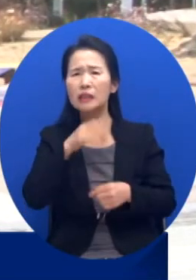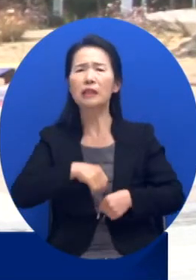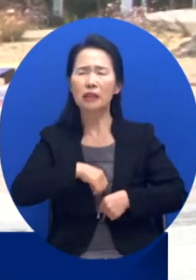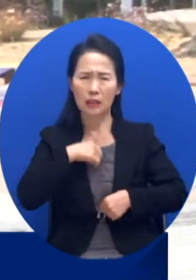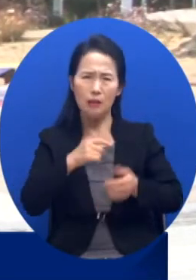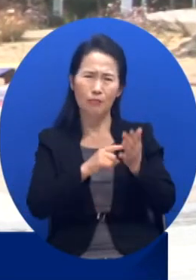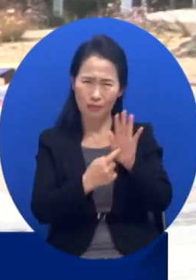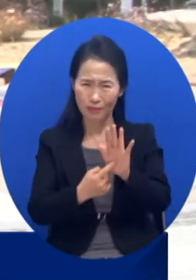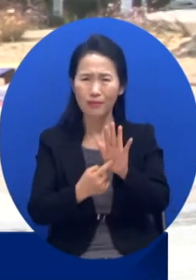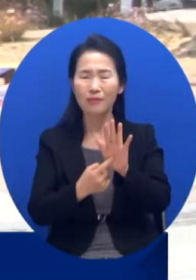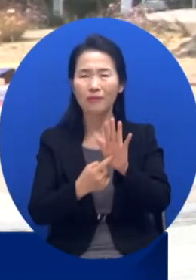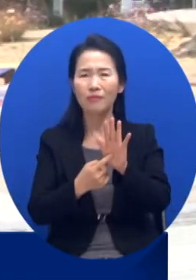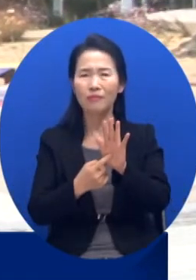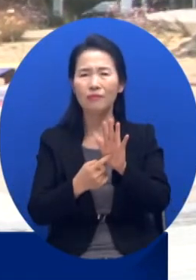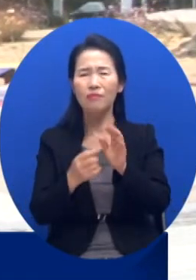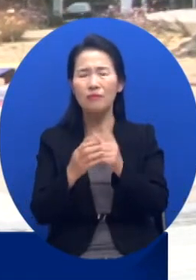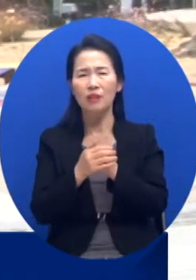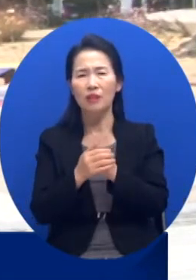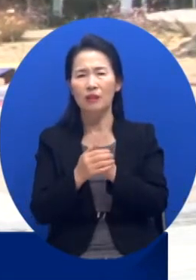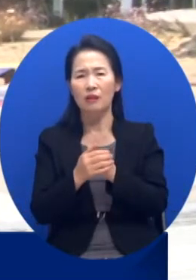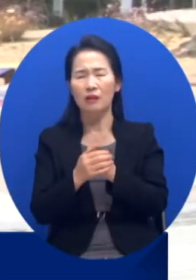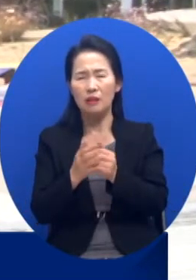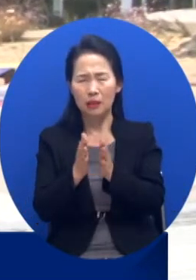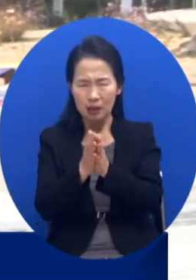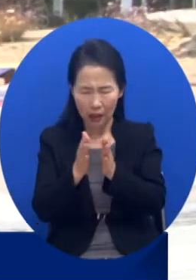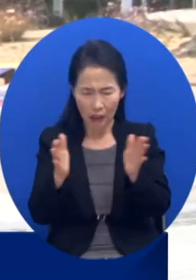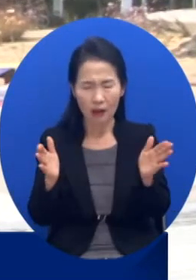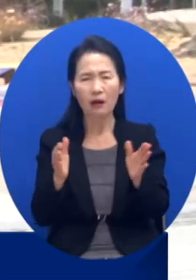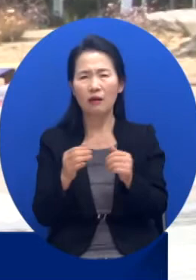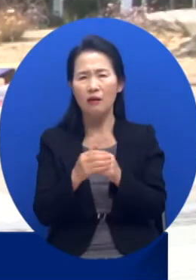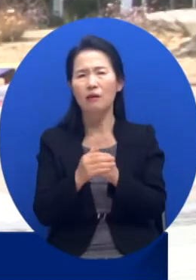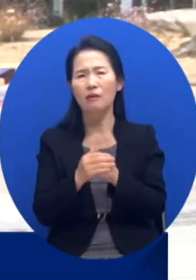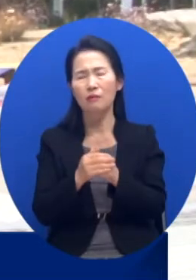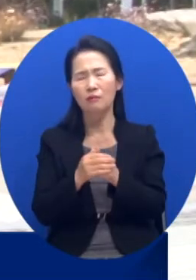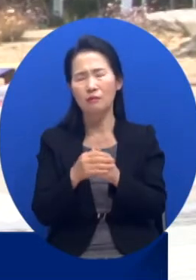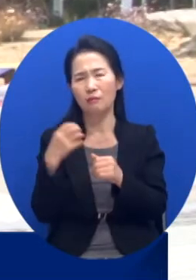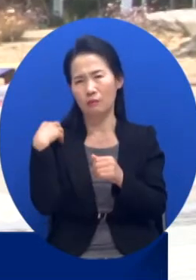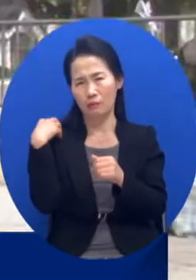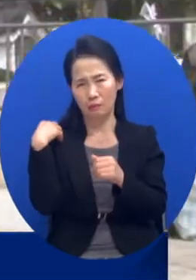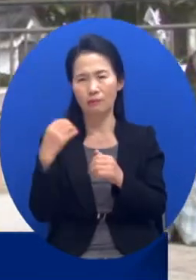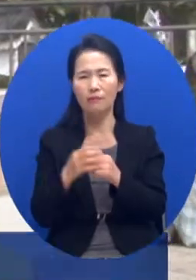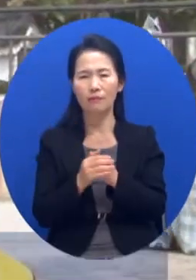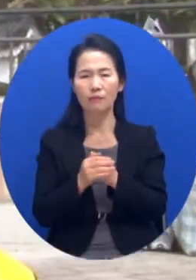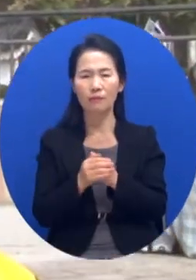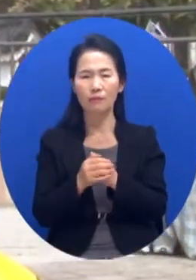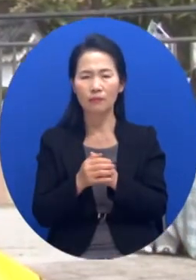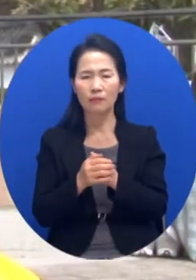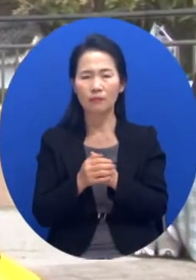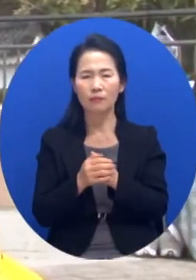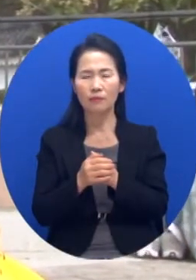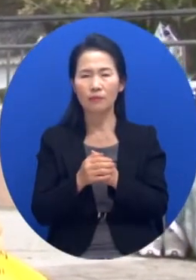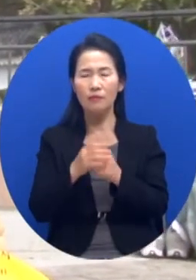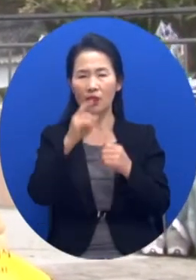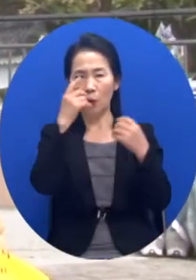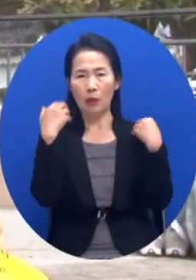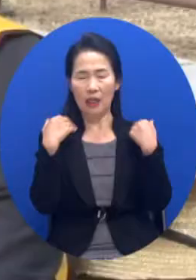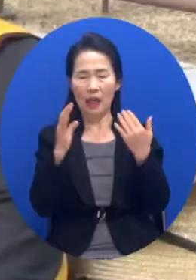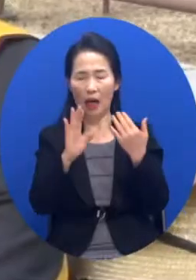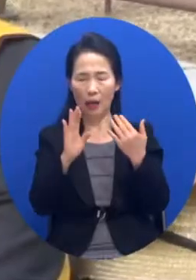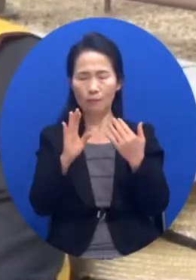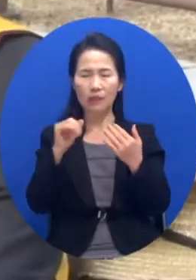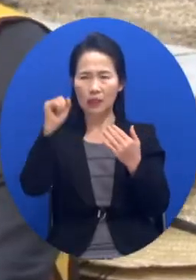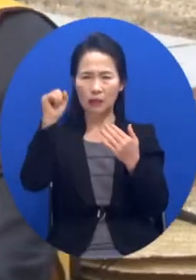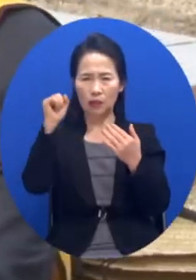밝히는데 단추를 이렇게 첫 단추를 낄수 있는 역할이라고 생각합니다. 청와대 앞 시위와